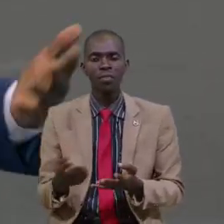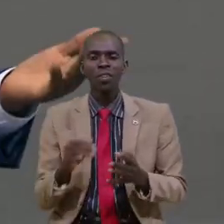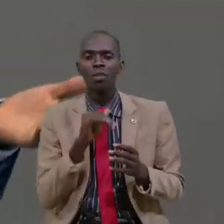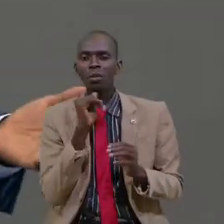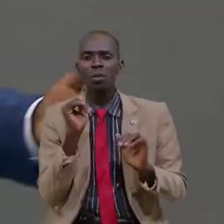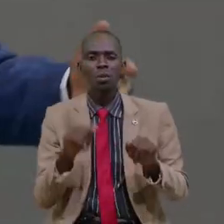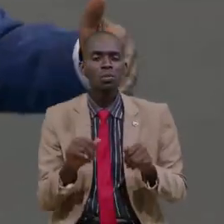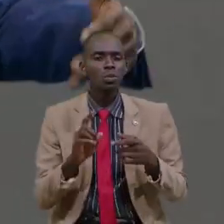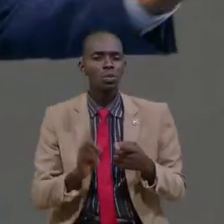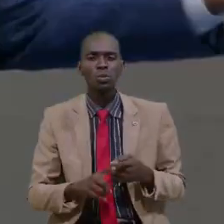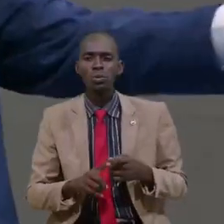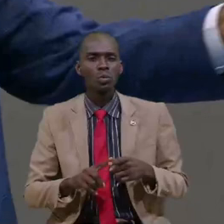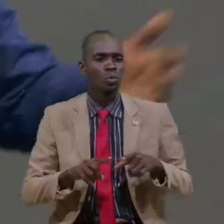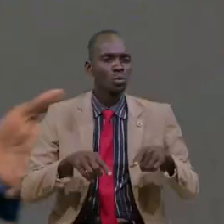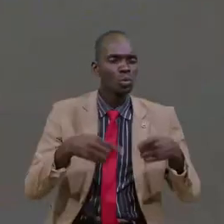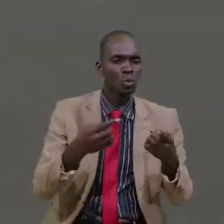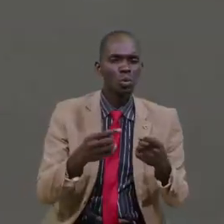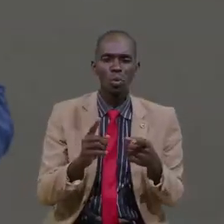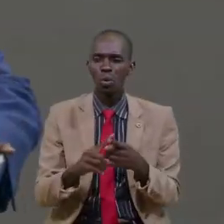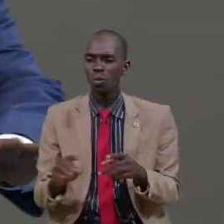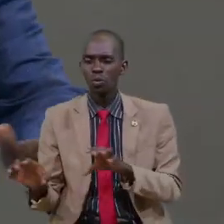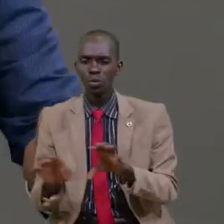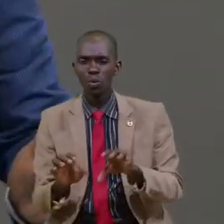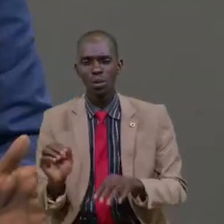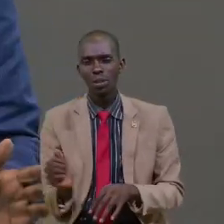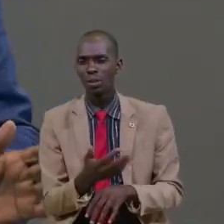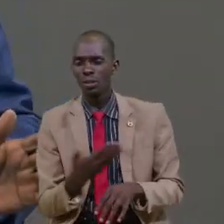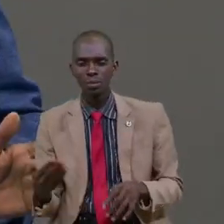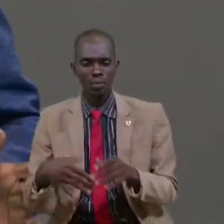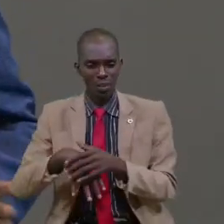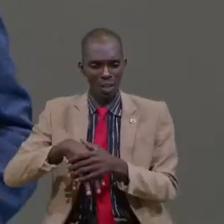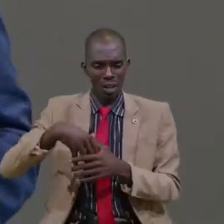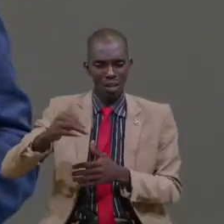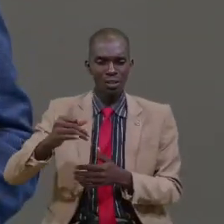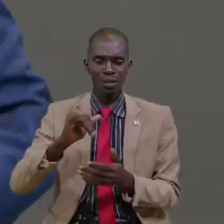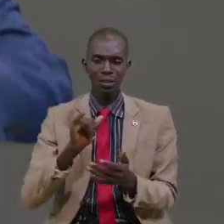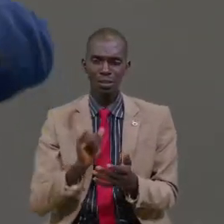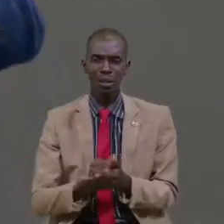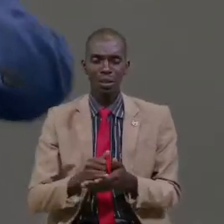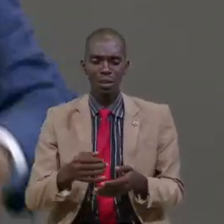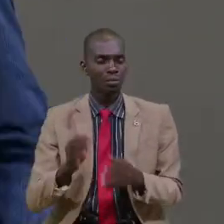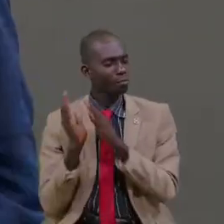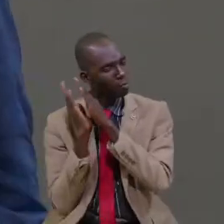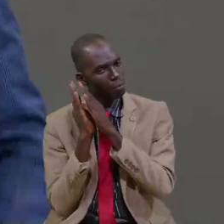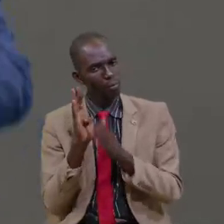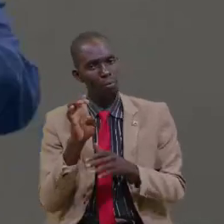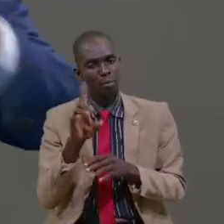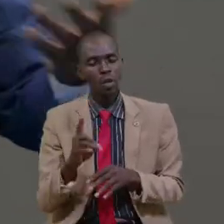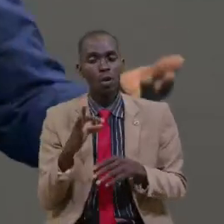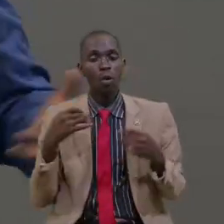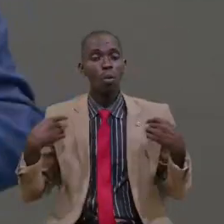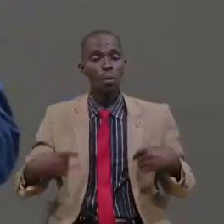Il n'allait pas aller même participer à quoi que ce soit hors de ce lit